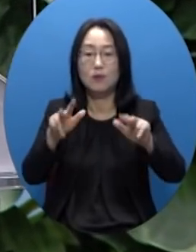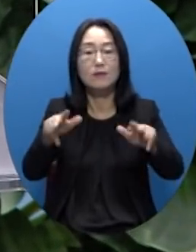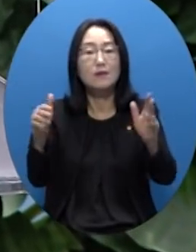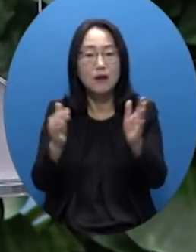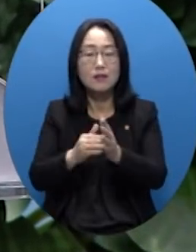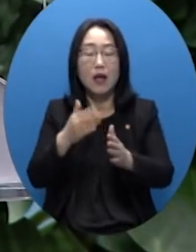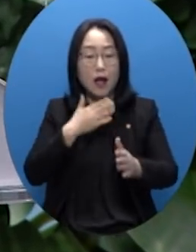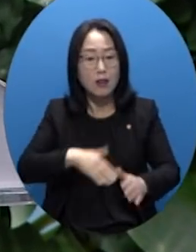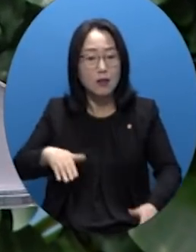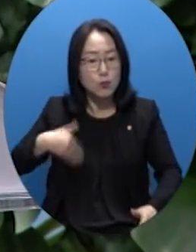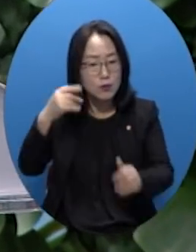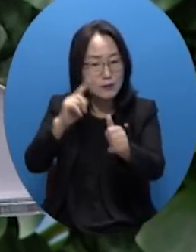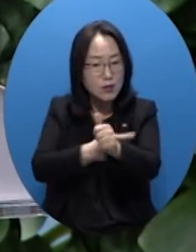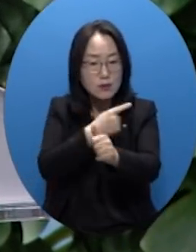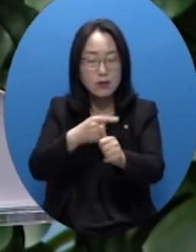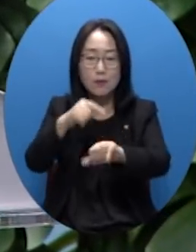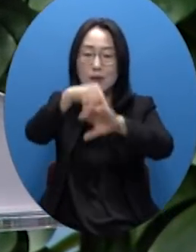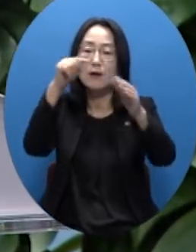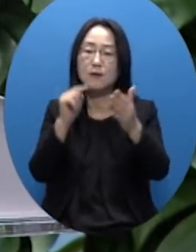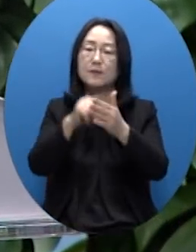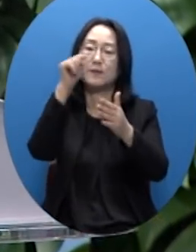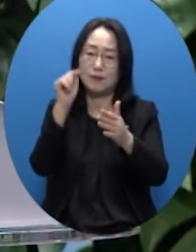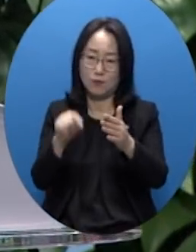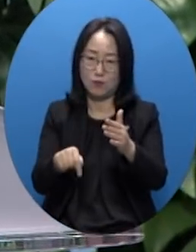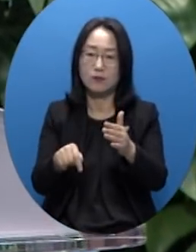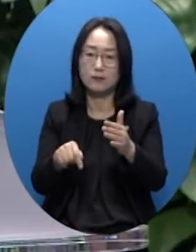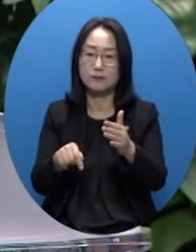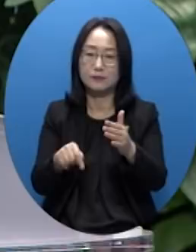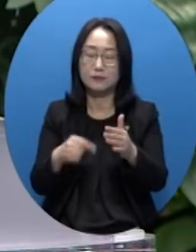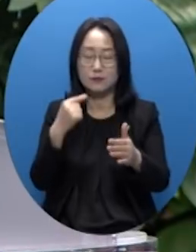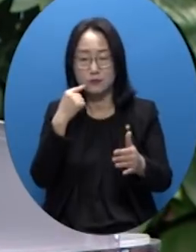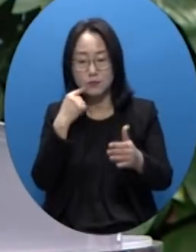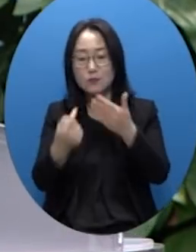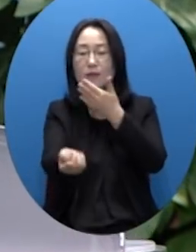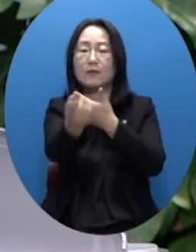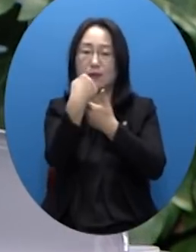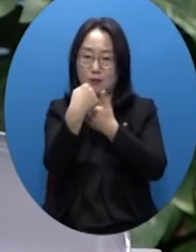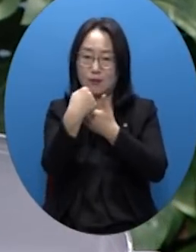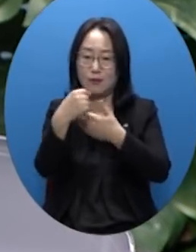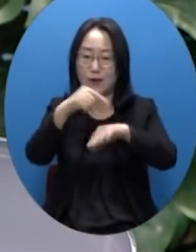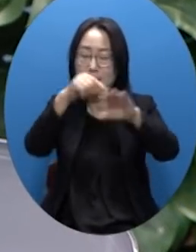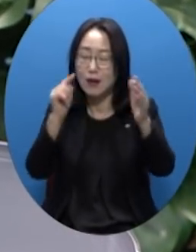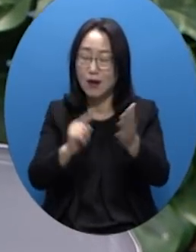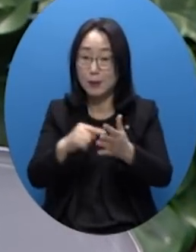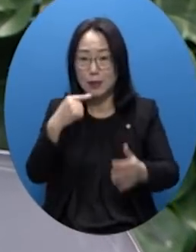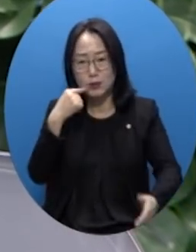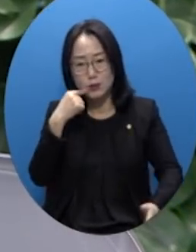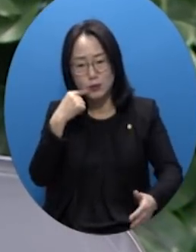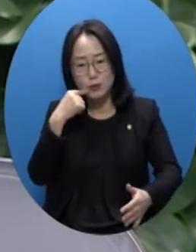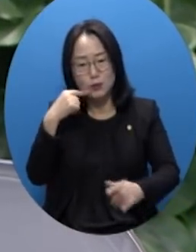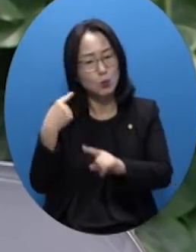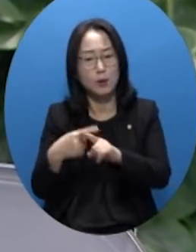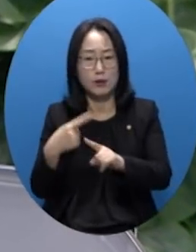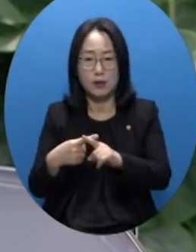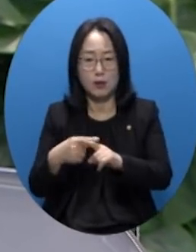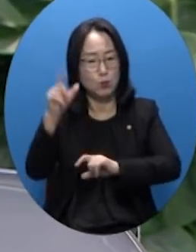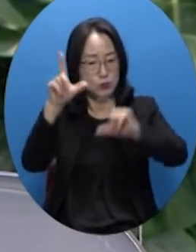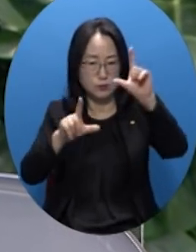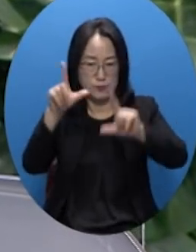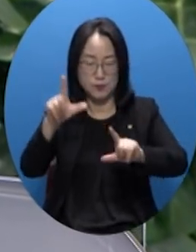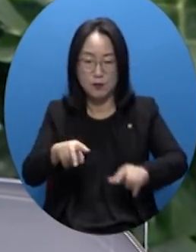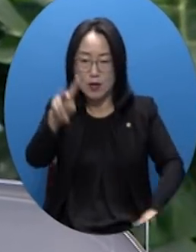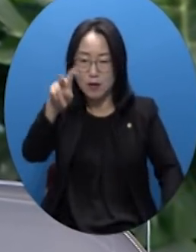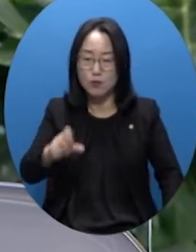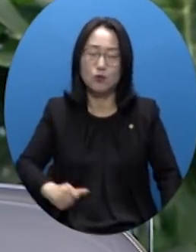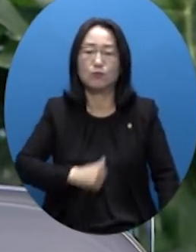알게 모르게 우리 마음속에 독이 들어 와서 우리 마음에 스노 시 되었습니다 미움과 분노가 탄